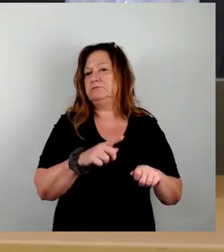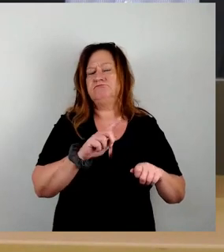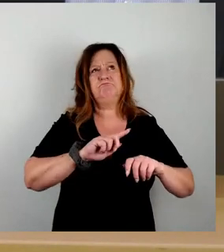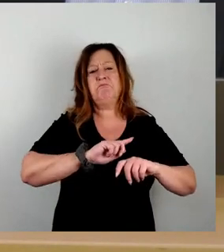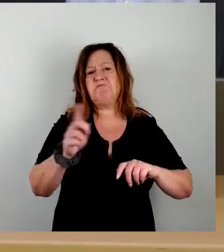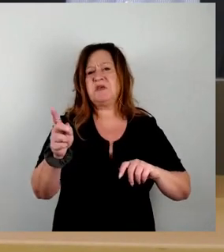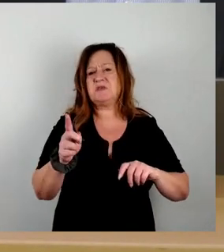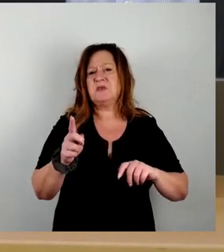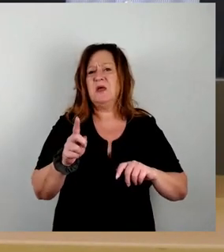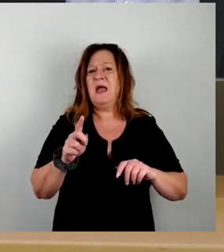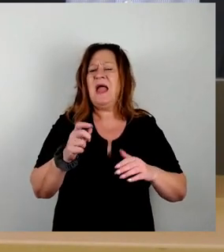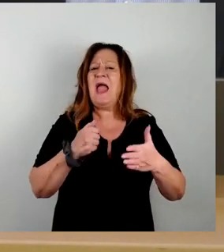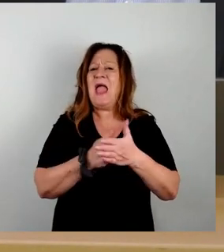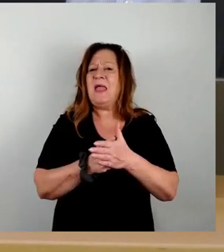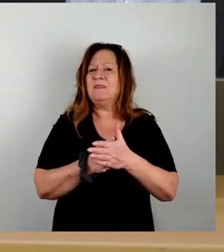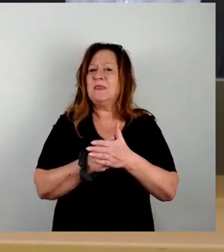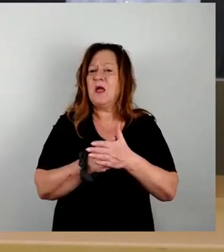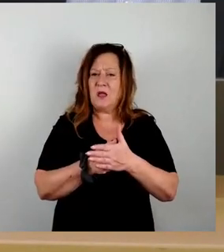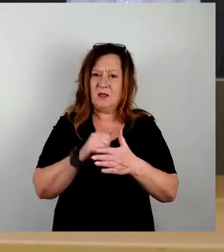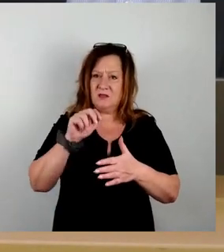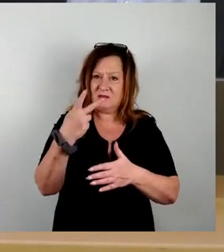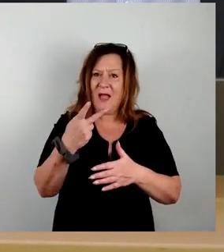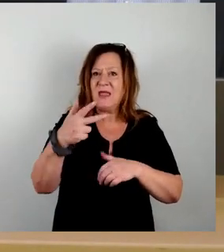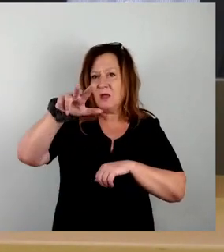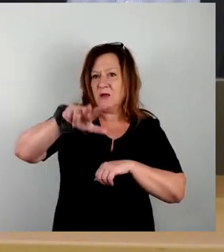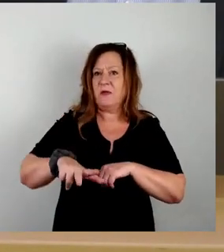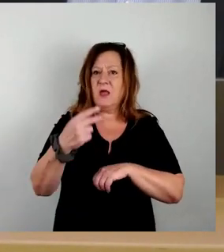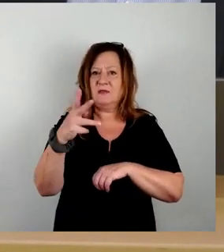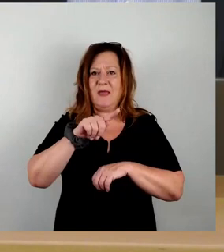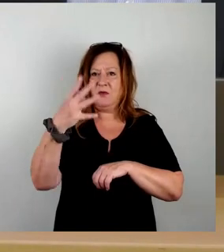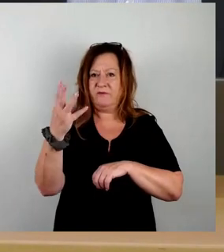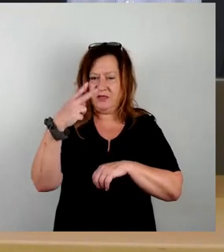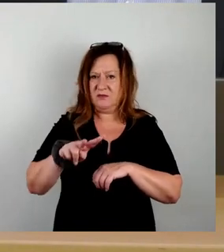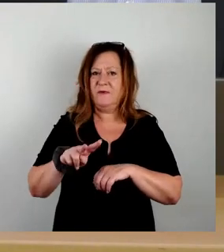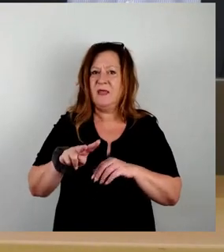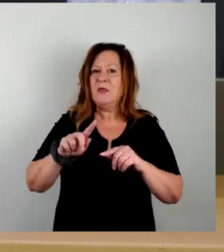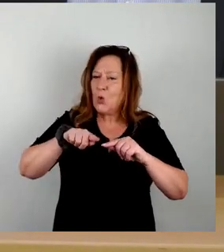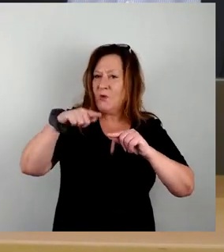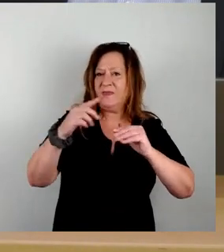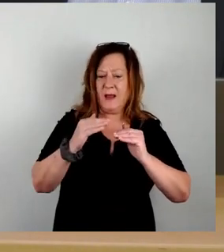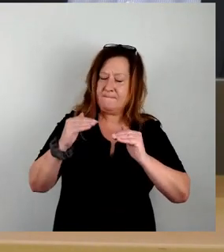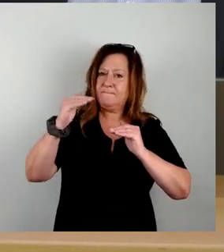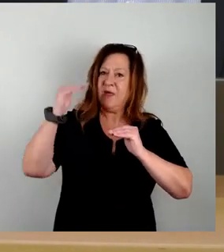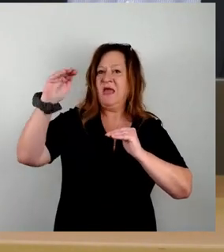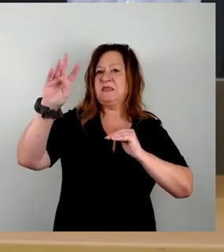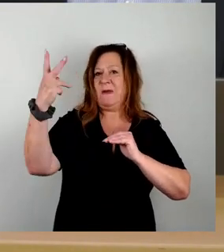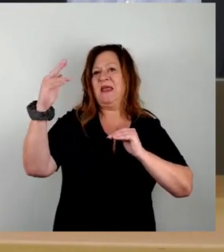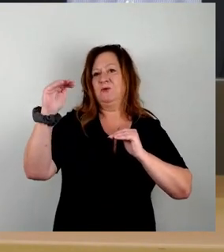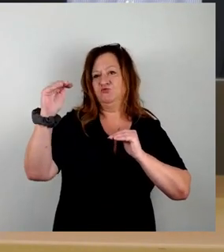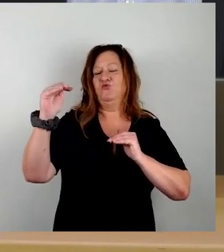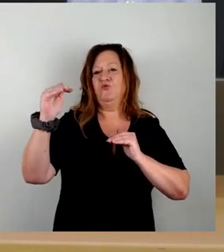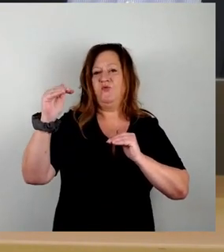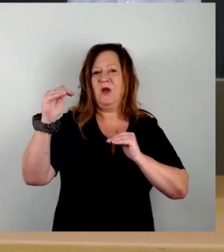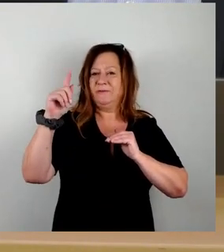zweiten Quartal nächsten Jahres beschlossen werden und als Grundlage dann in der zweiten Stufe detaillierter untersetzt werden. Dies wiederum ist die